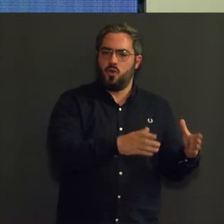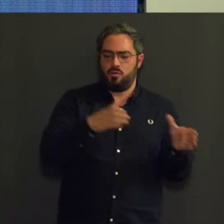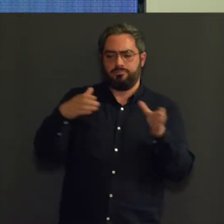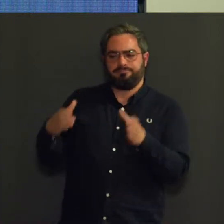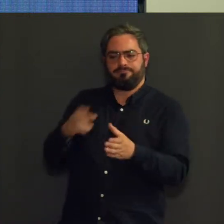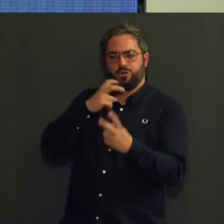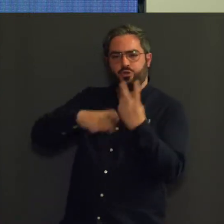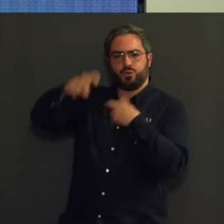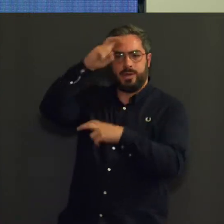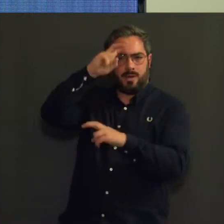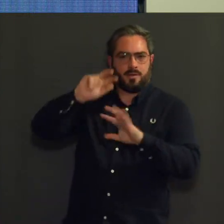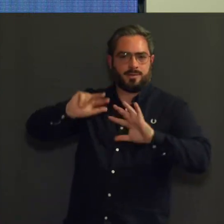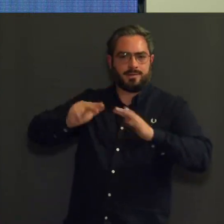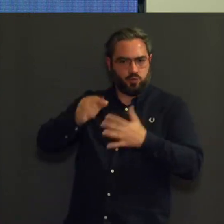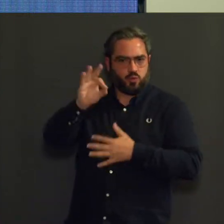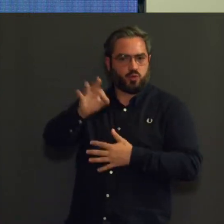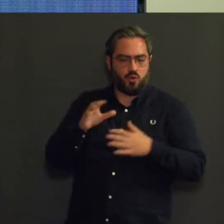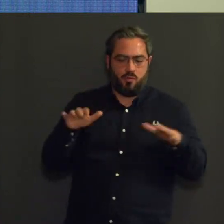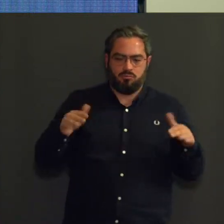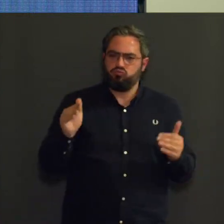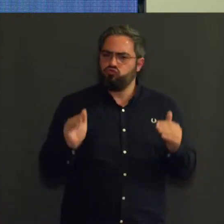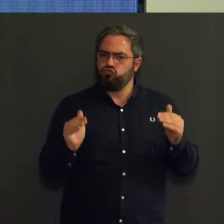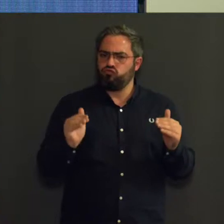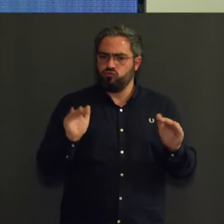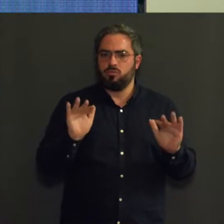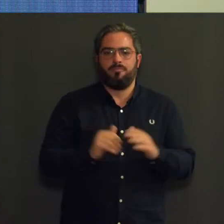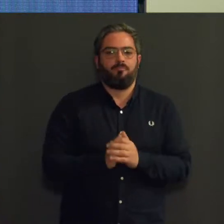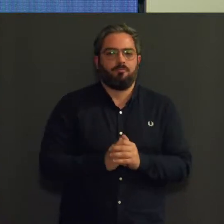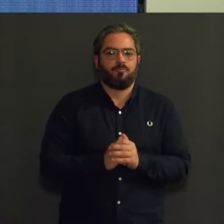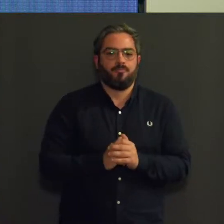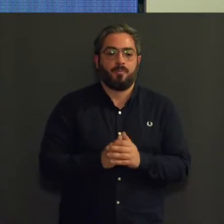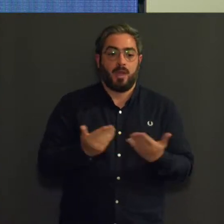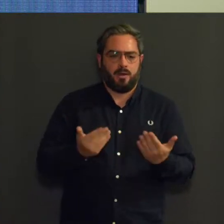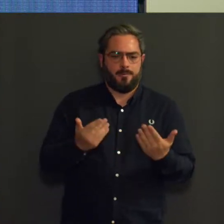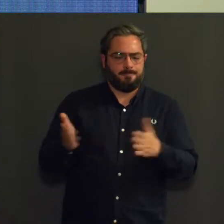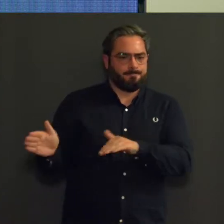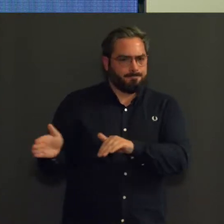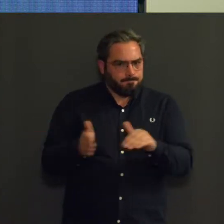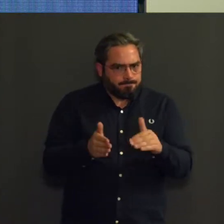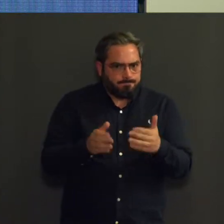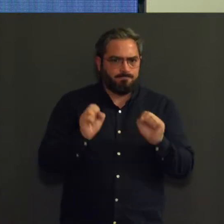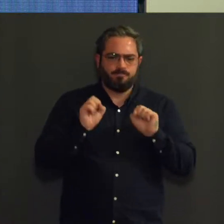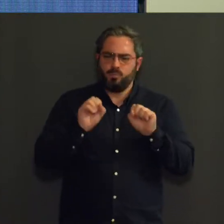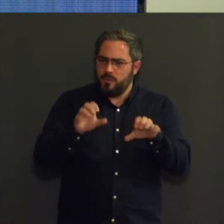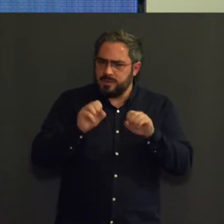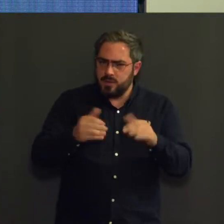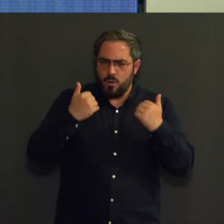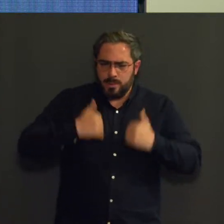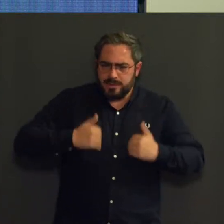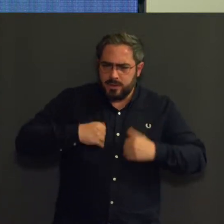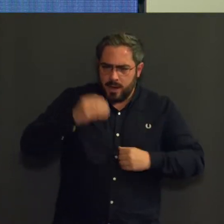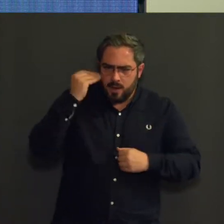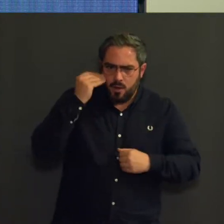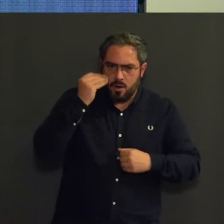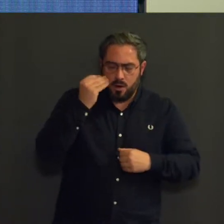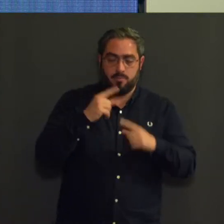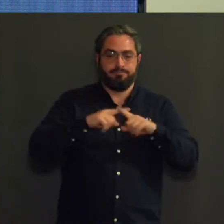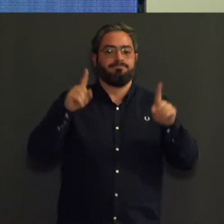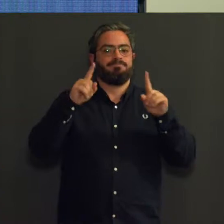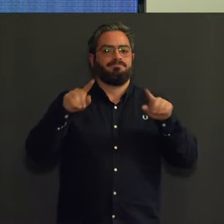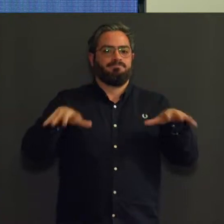pour le secondaire. Au niveau du personnel scolaire, par contre, on a une différence au niveau de ces deux parties de